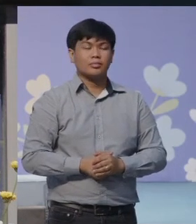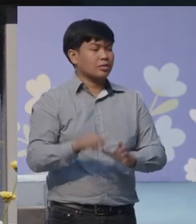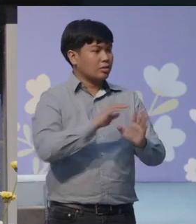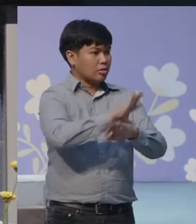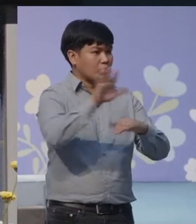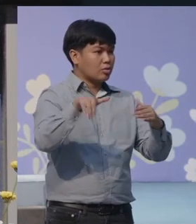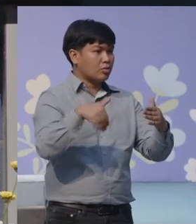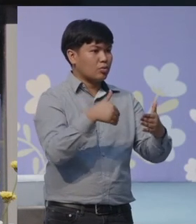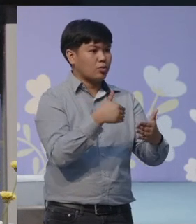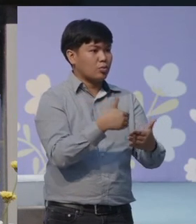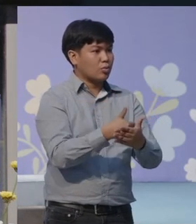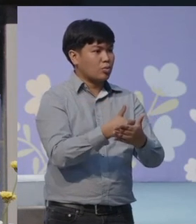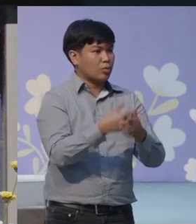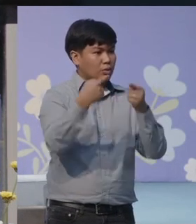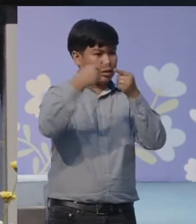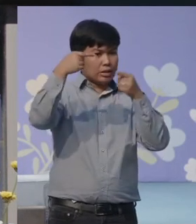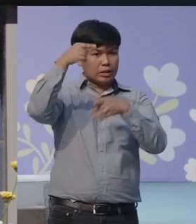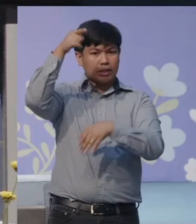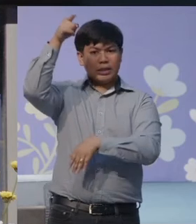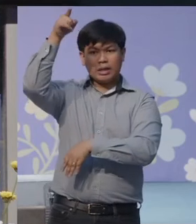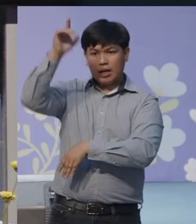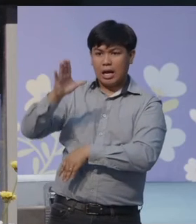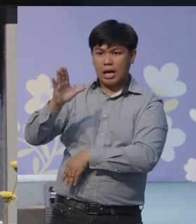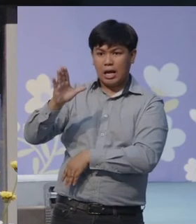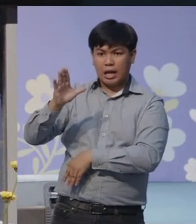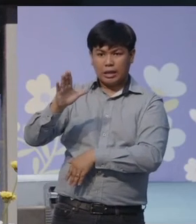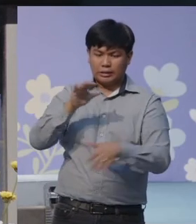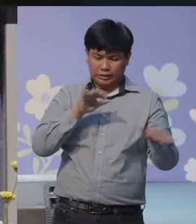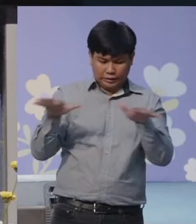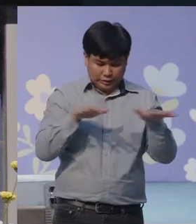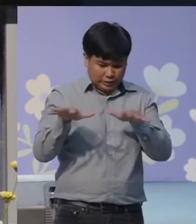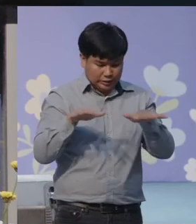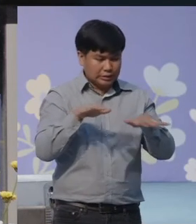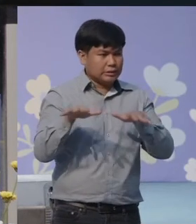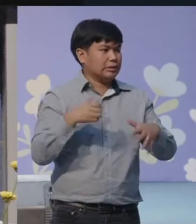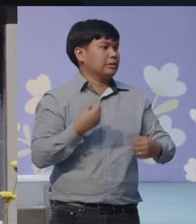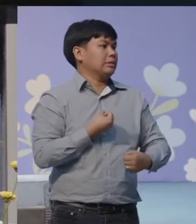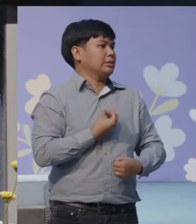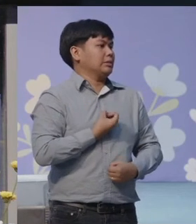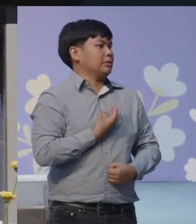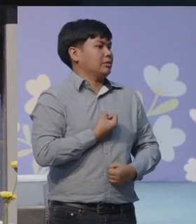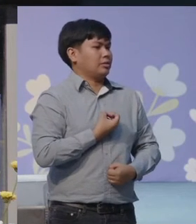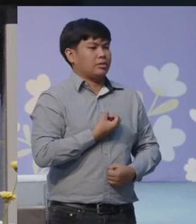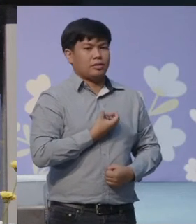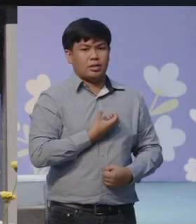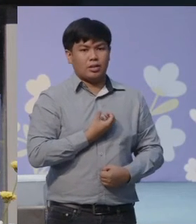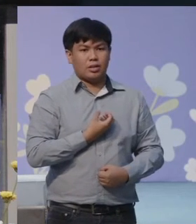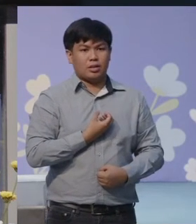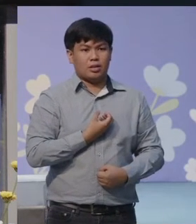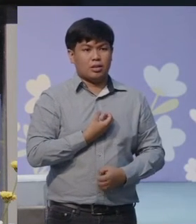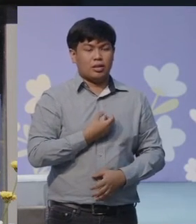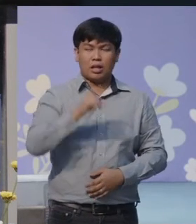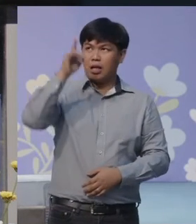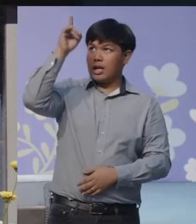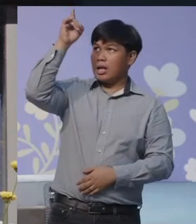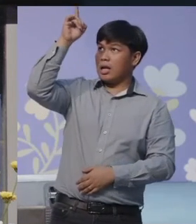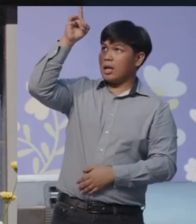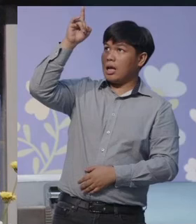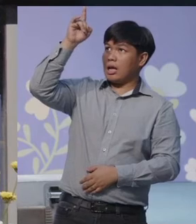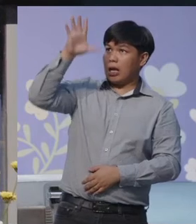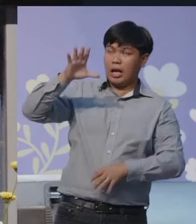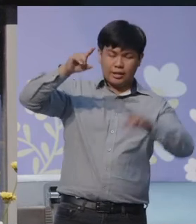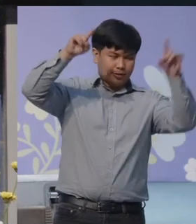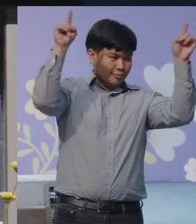Lahat ng lumalaban sa iyo ay manginginig sa takot kapag pinapagundong mo ang mga